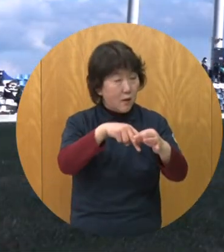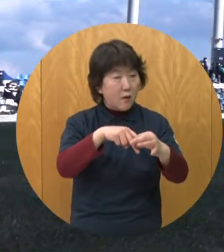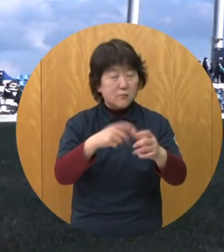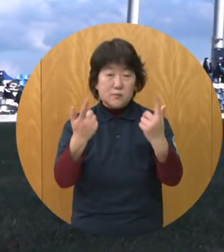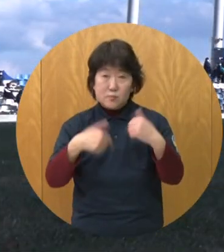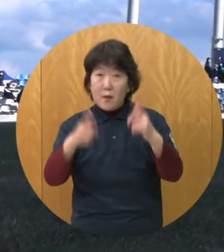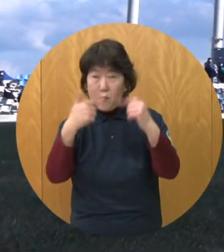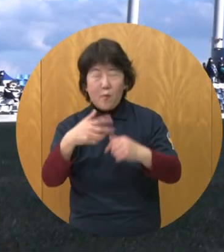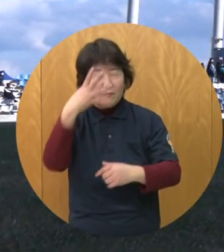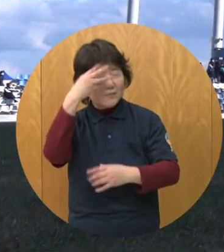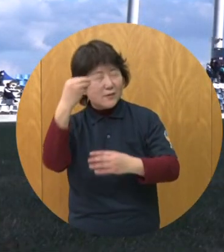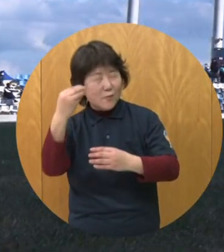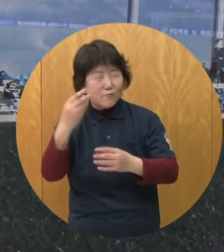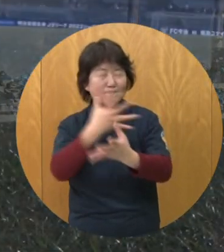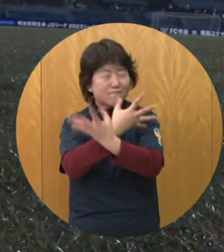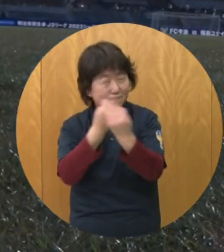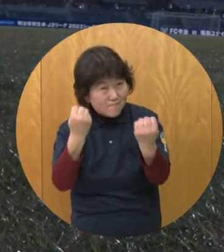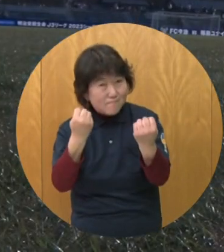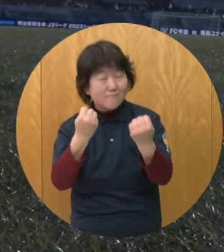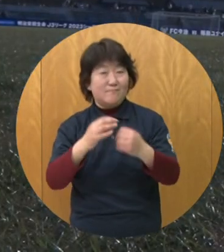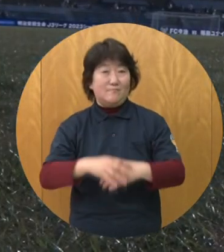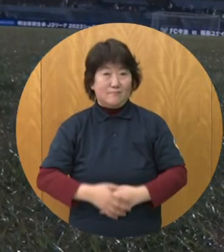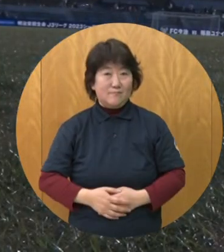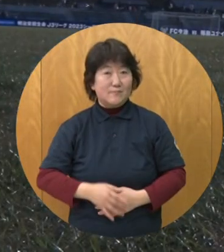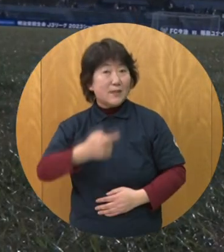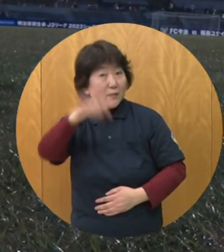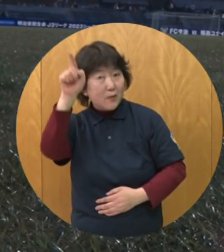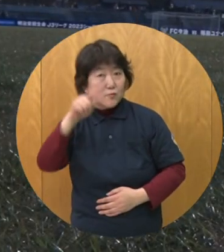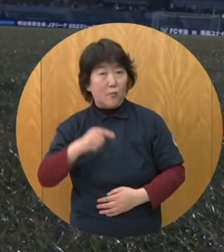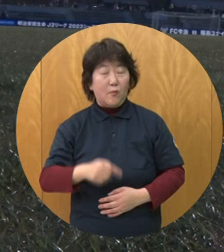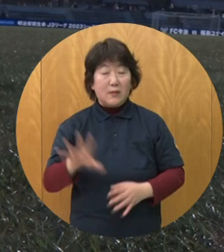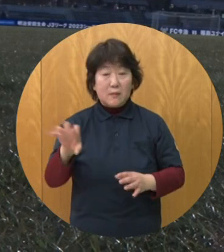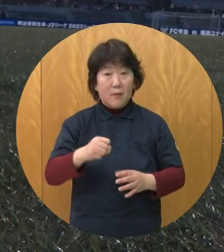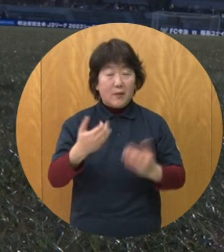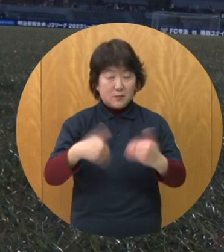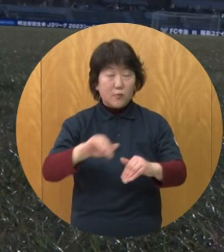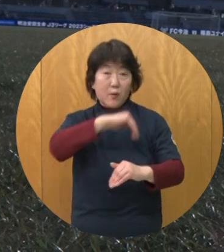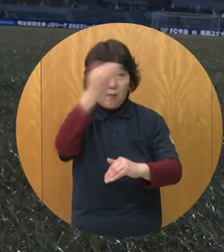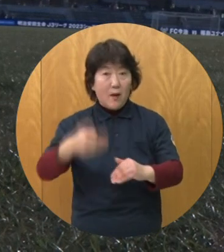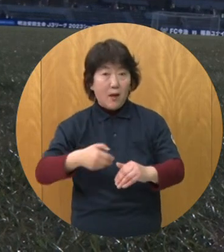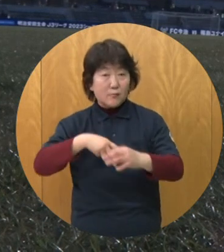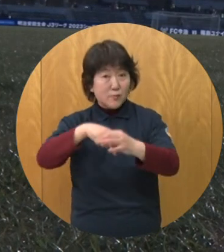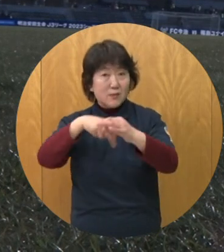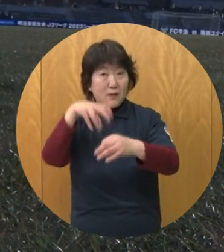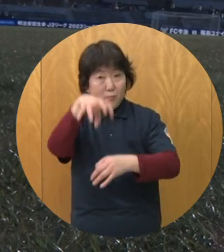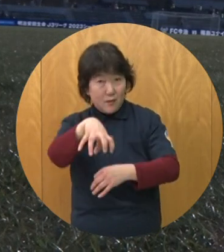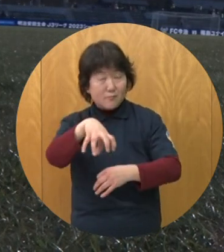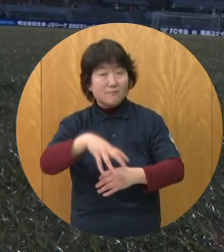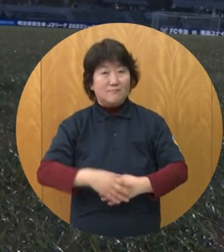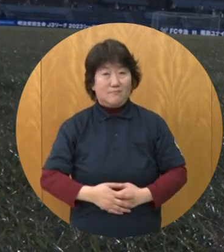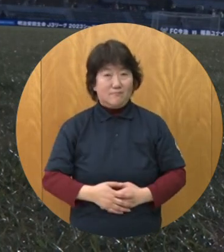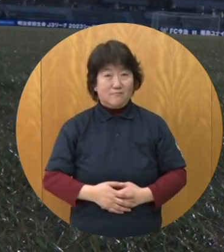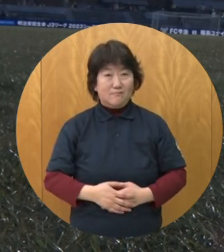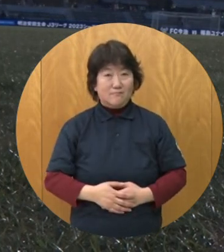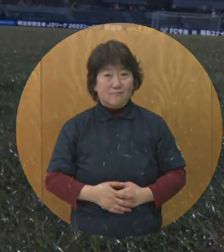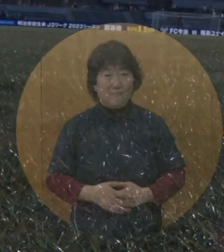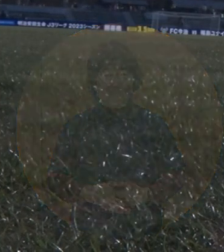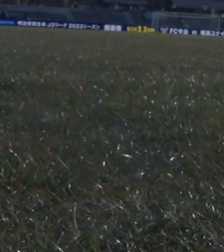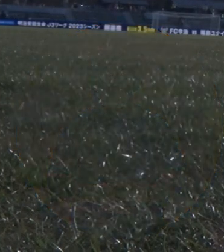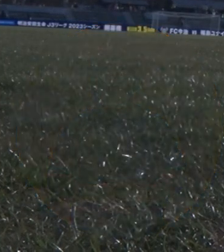サッカーも普段も魅力満載、行きましょう今治里山スタジアムへ。